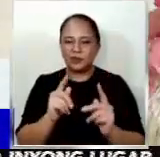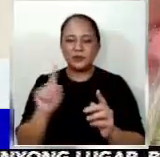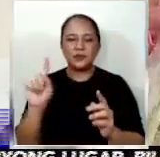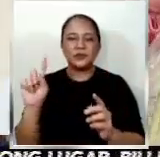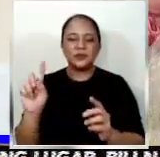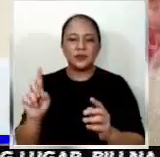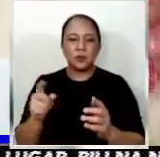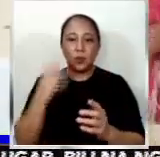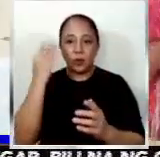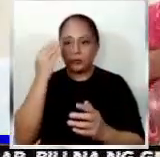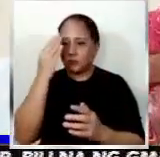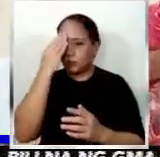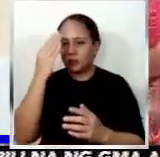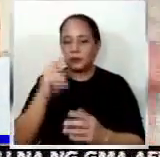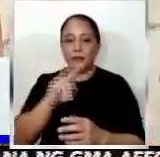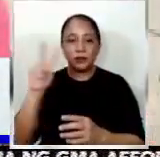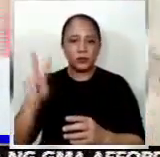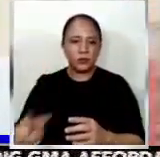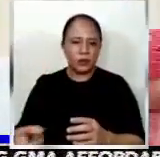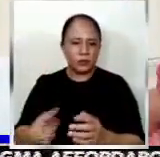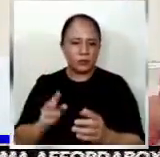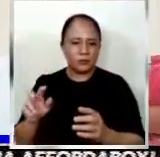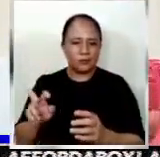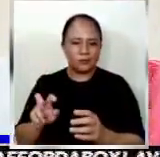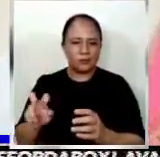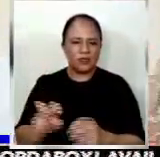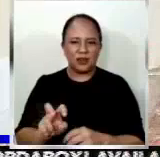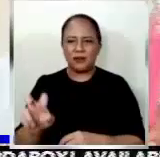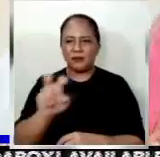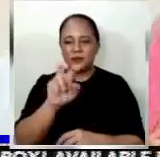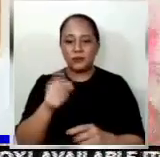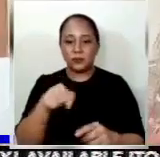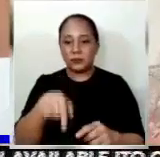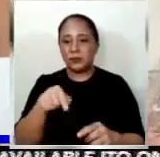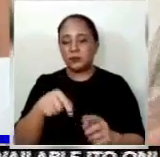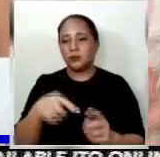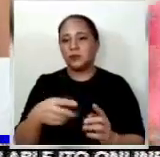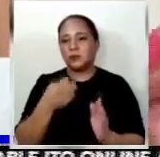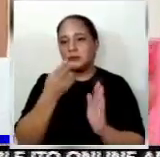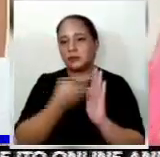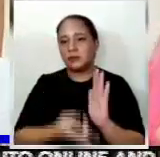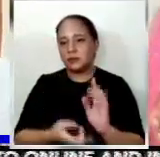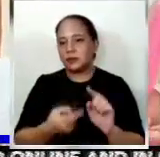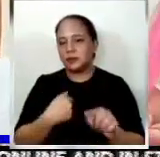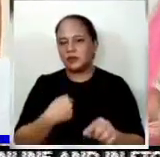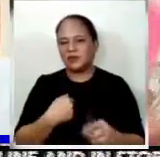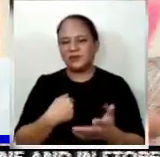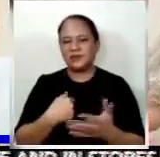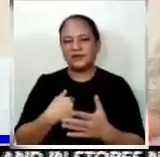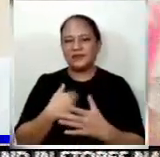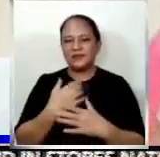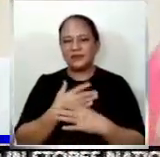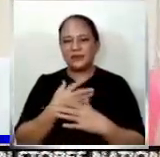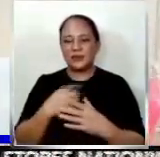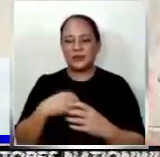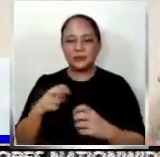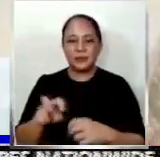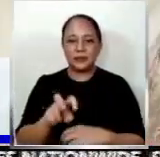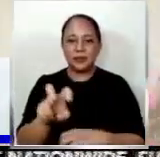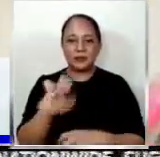tsaka Valenzuela biyahe namin. Kasi tapos dito po siya nakalibing. Medyo hassle din po kasi sa biyahe. Mahirap na rin po